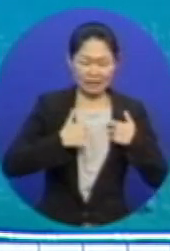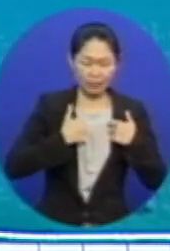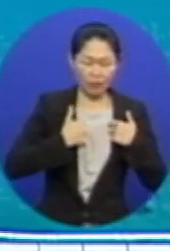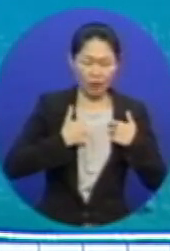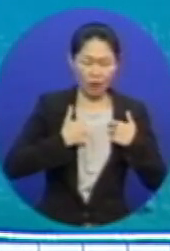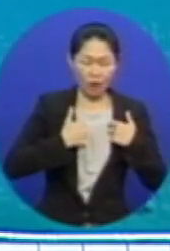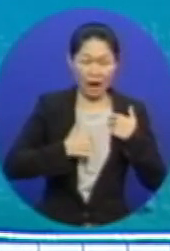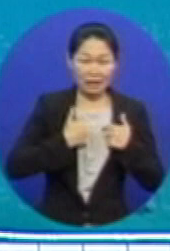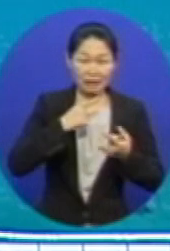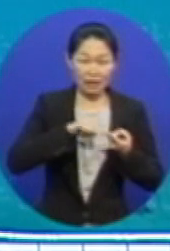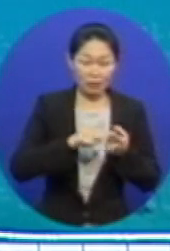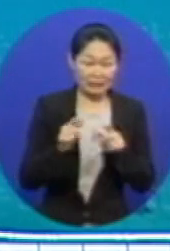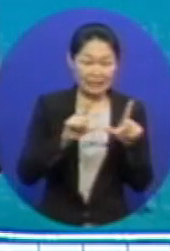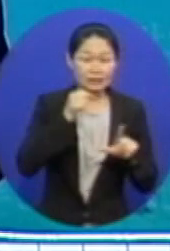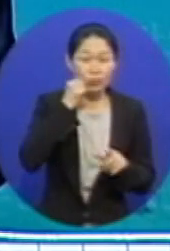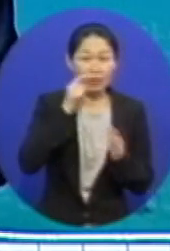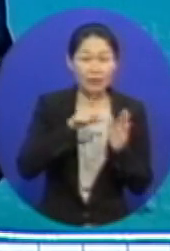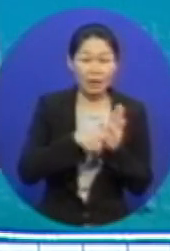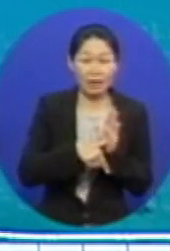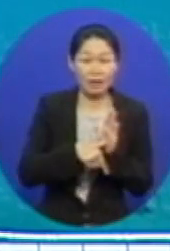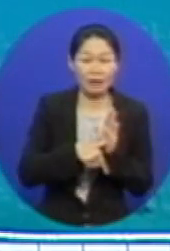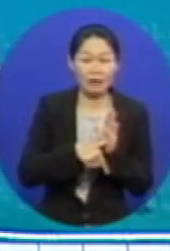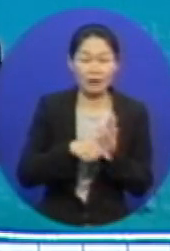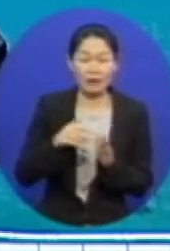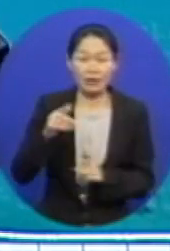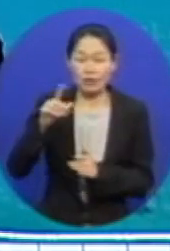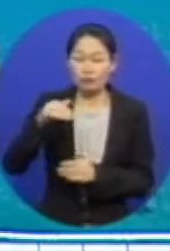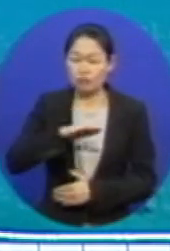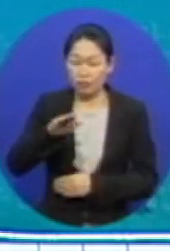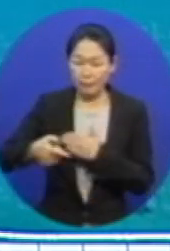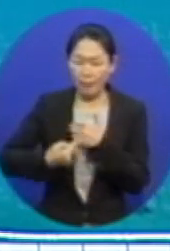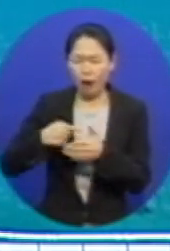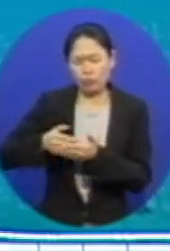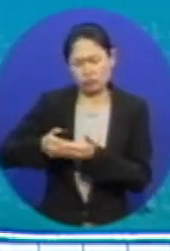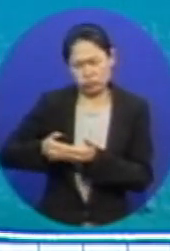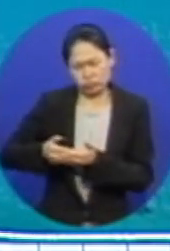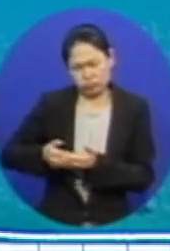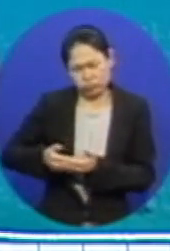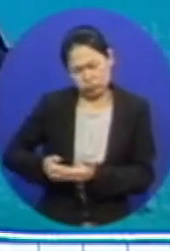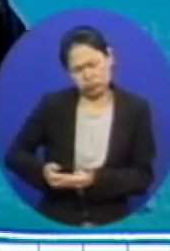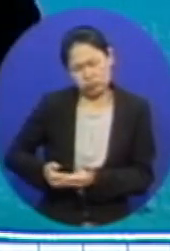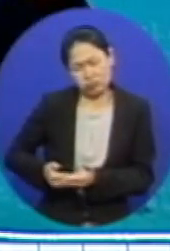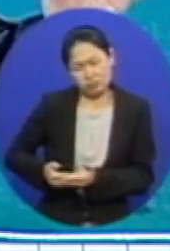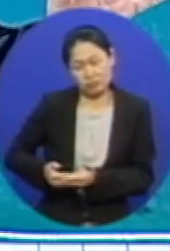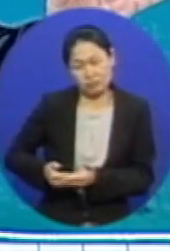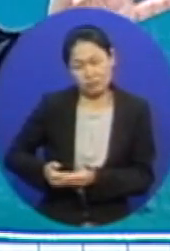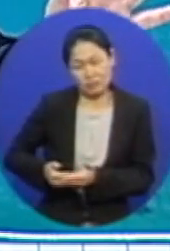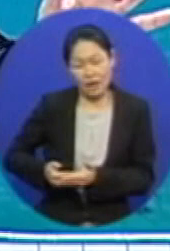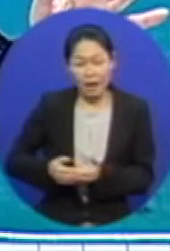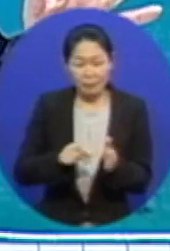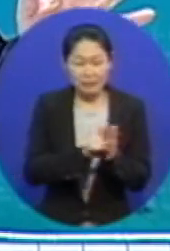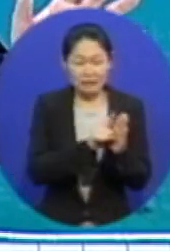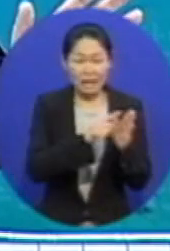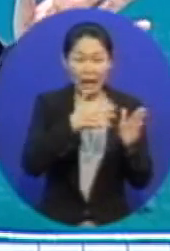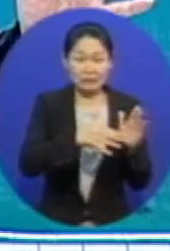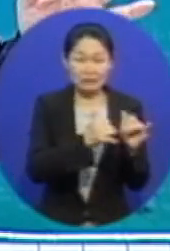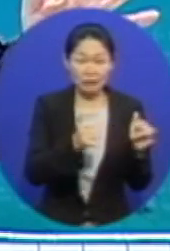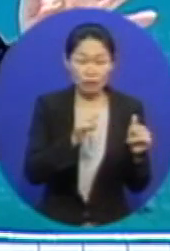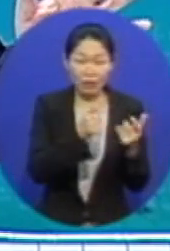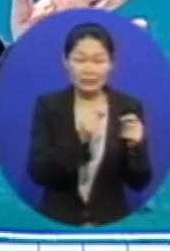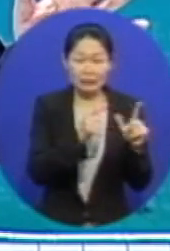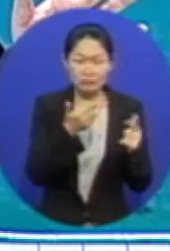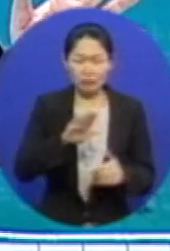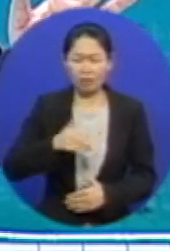살지 못할 때 그 때 우리 마음이 무거워요 불신 자에게는 그렇지 않은데 내게는